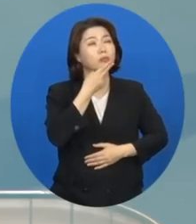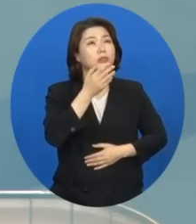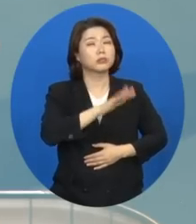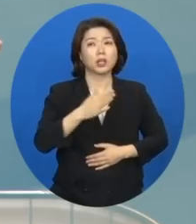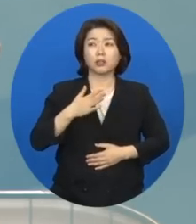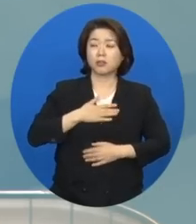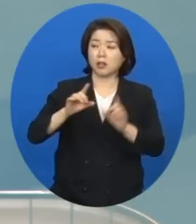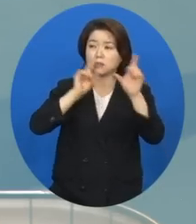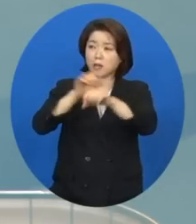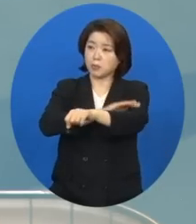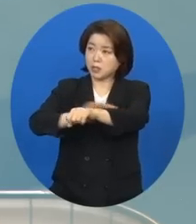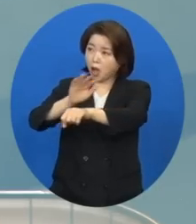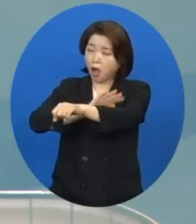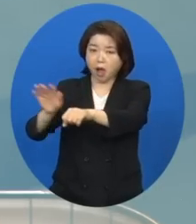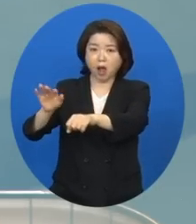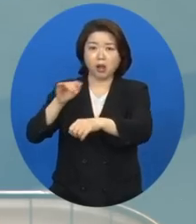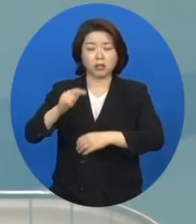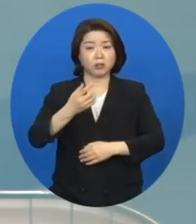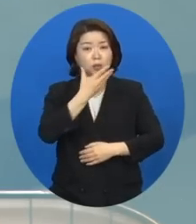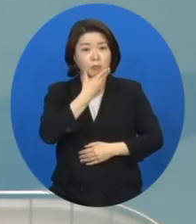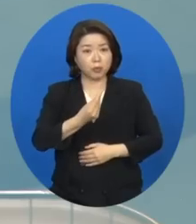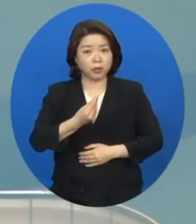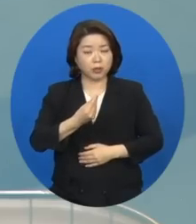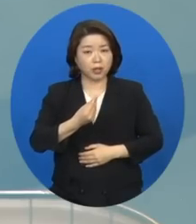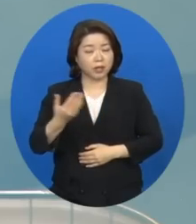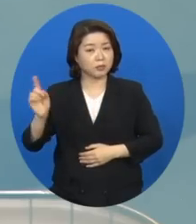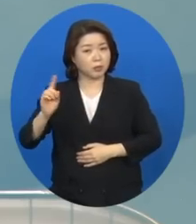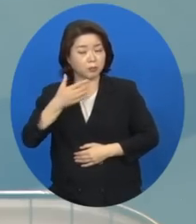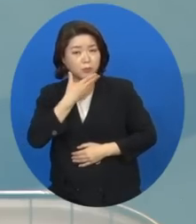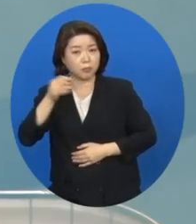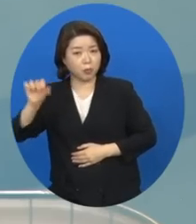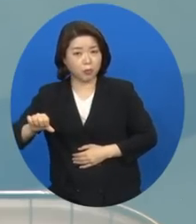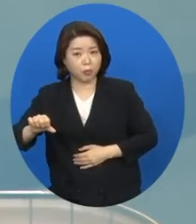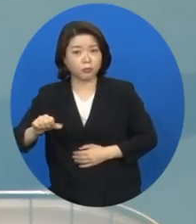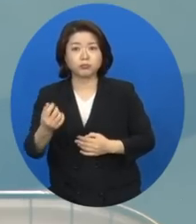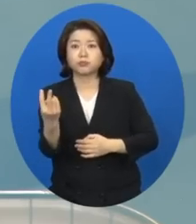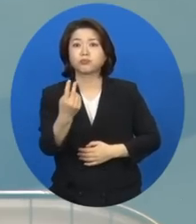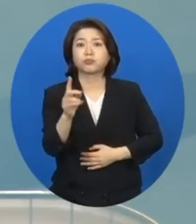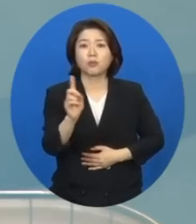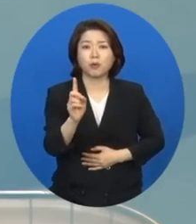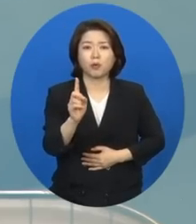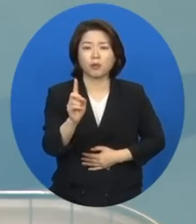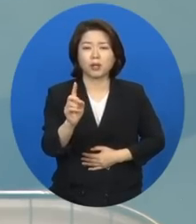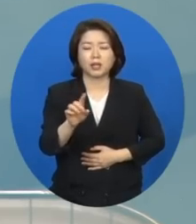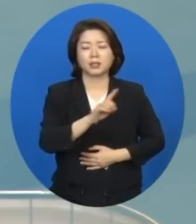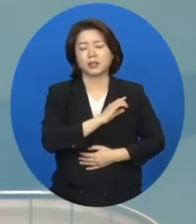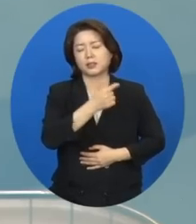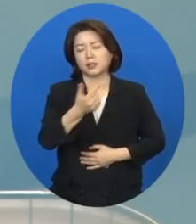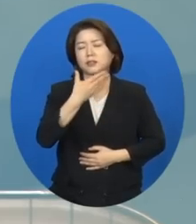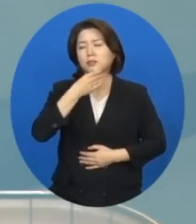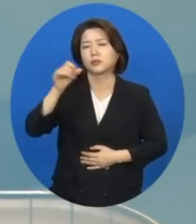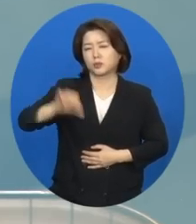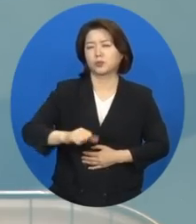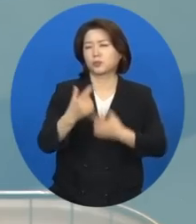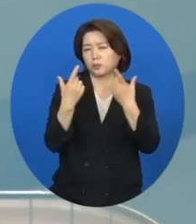되고 있다면 그건 복입니까? 저주입니까? 가장 큰 저주입니다.